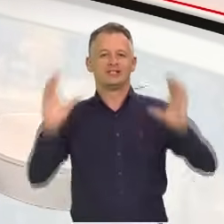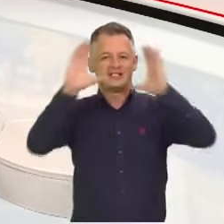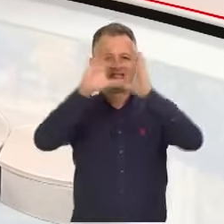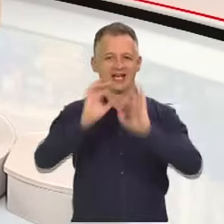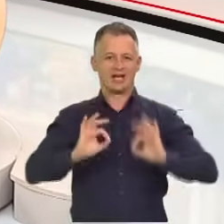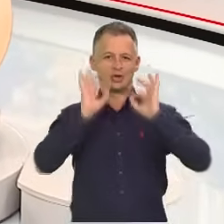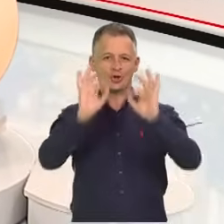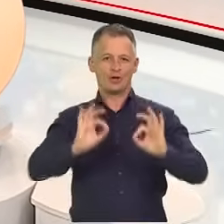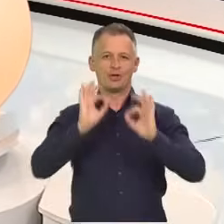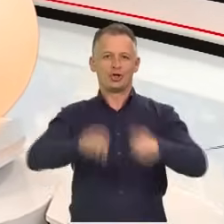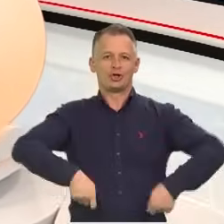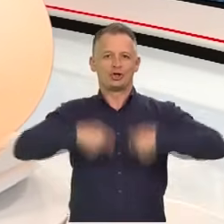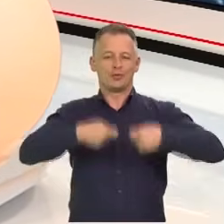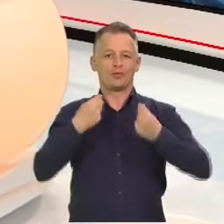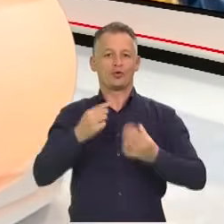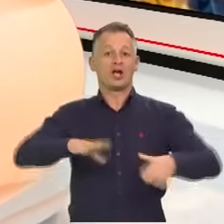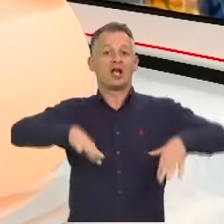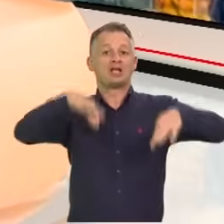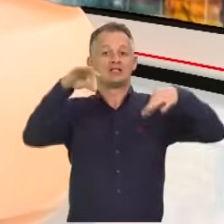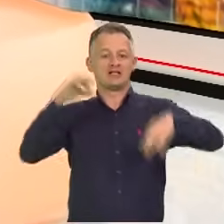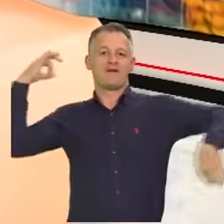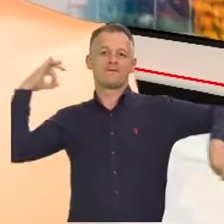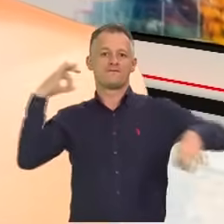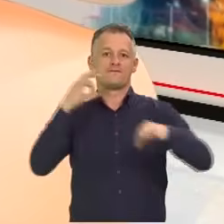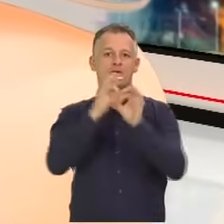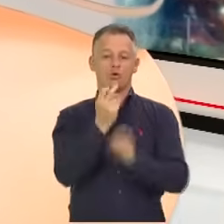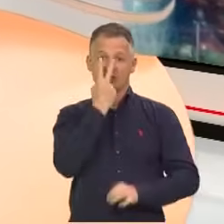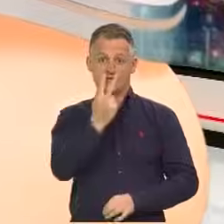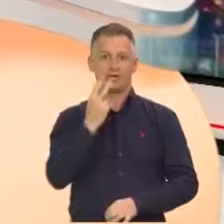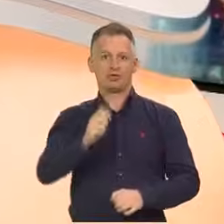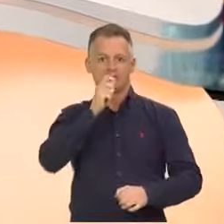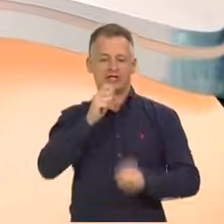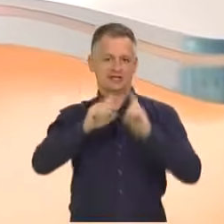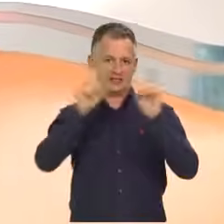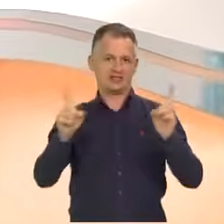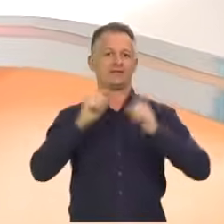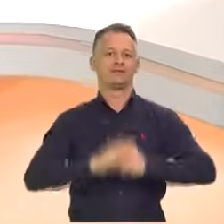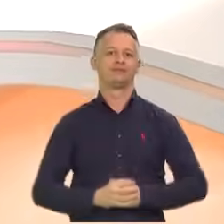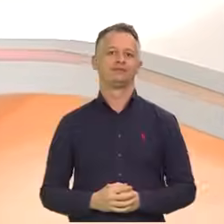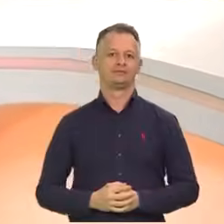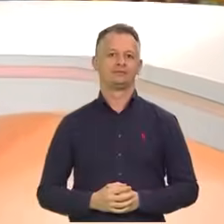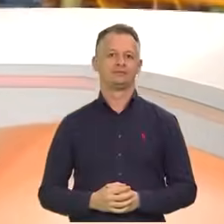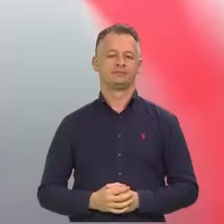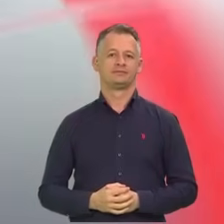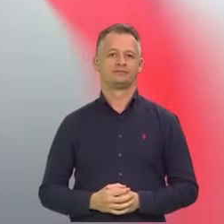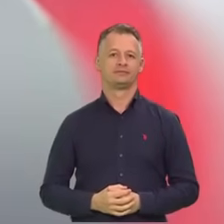Bună seara, doamnelor și domnilor, sunt Ioana Maria Moldovan, bun găsit la Focus. Iată care sunt cele mai importante știri ale zilei.